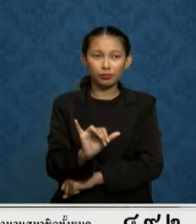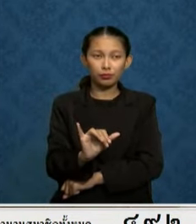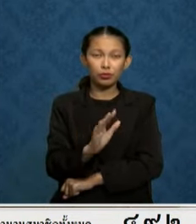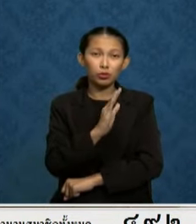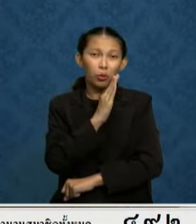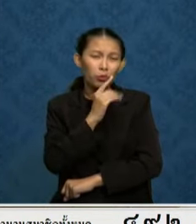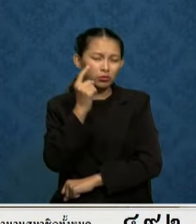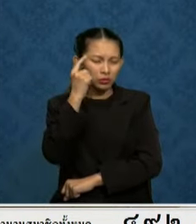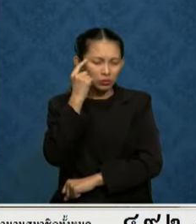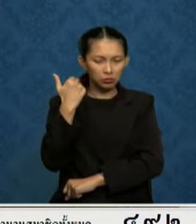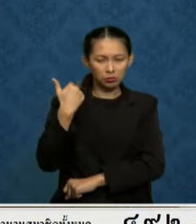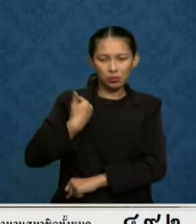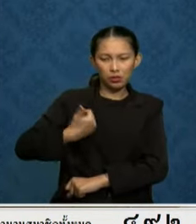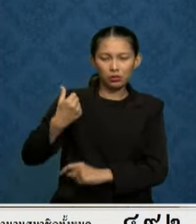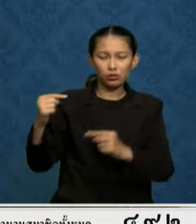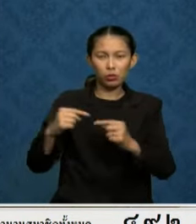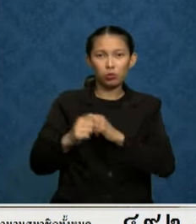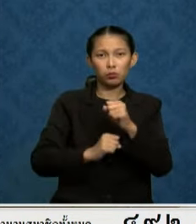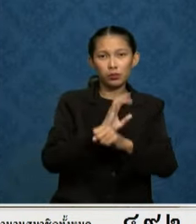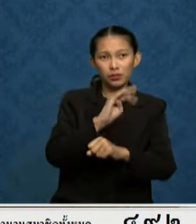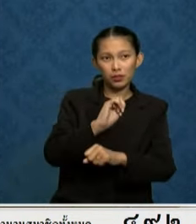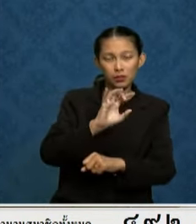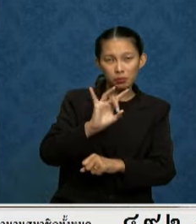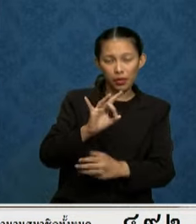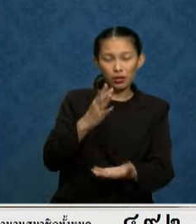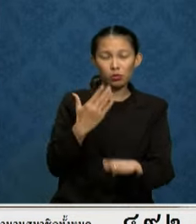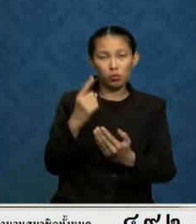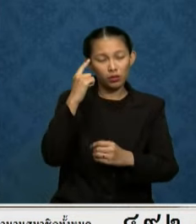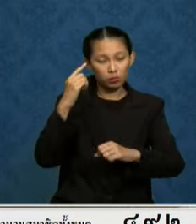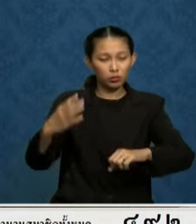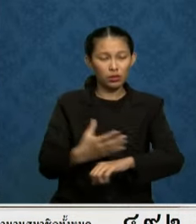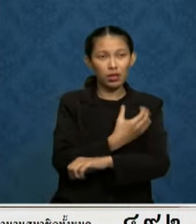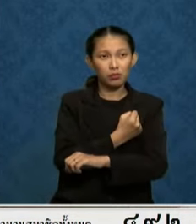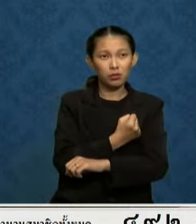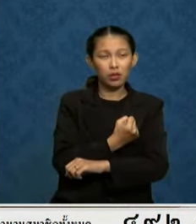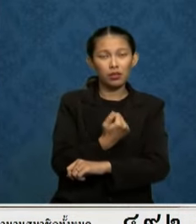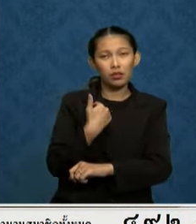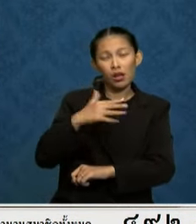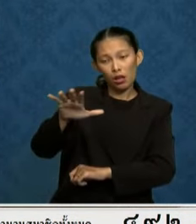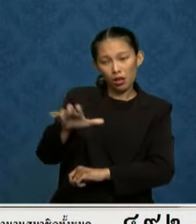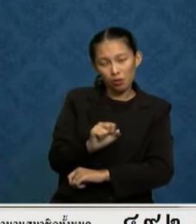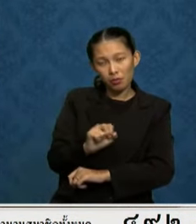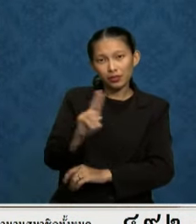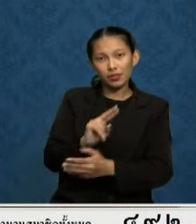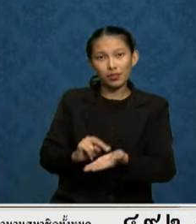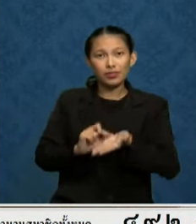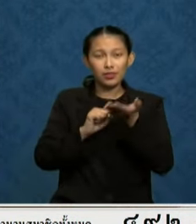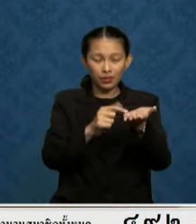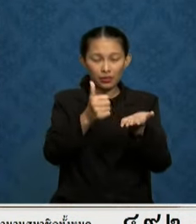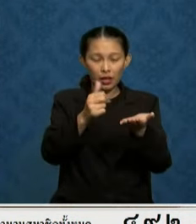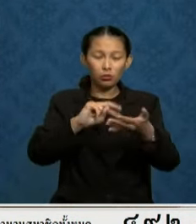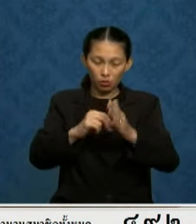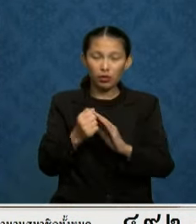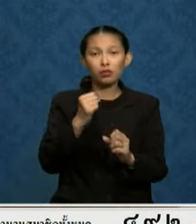านเหนว่ามีคดีที่อยู่ใชวงปี 48แล้วก็มีเหตุจงใจทางการเมืองที่สามารถที่จะนำมาเสนอก็สามารถทำได้